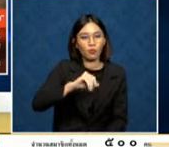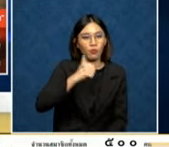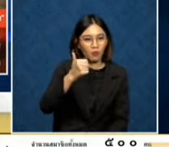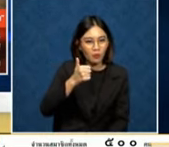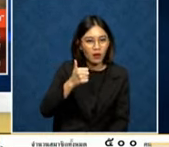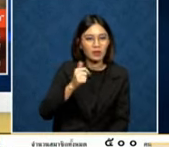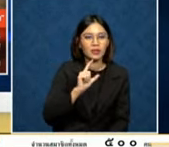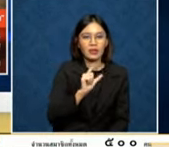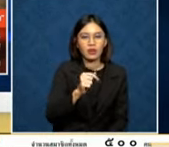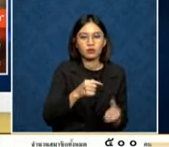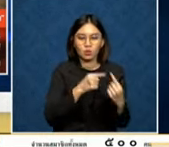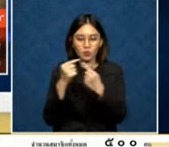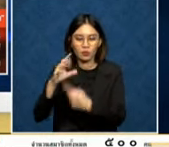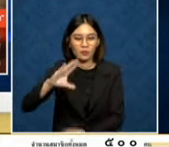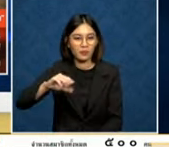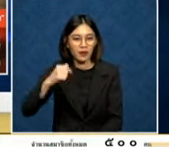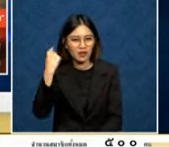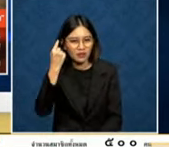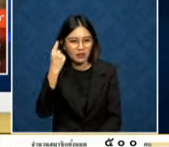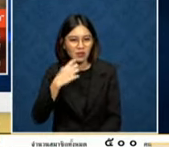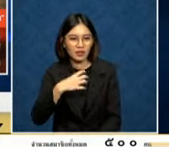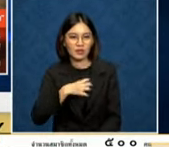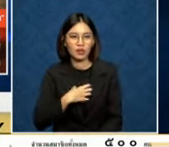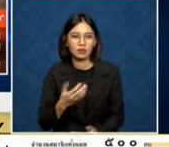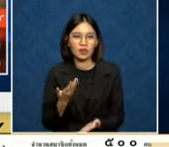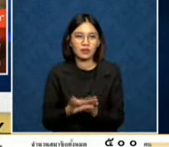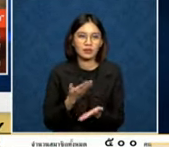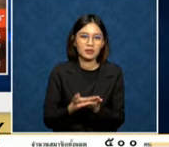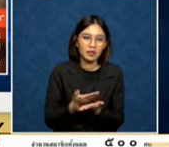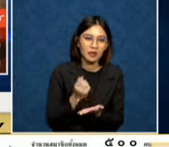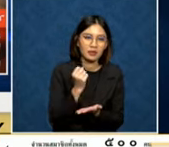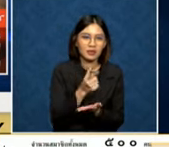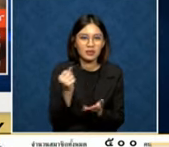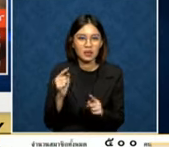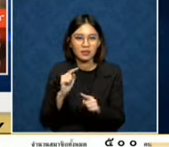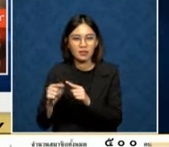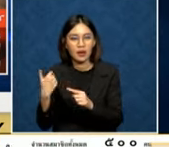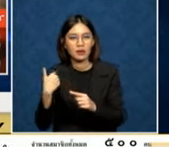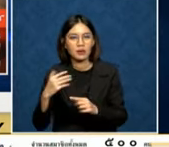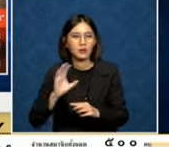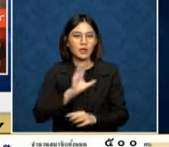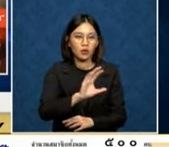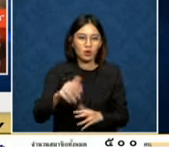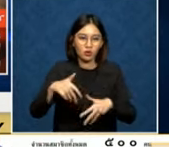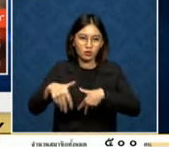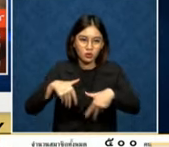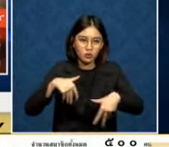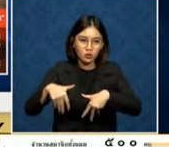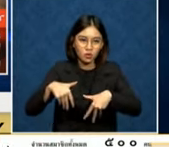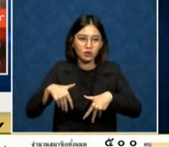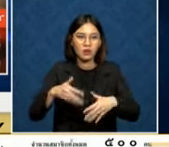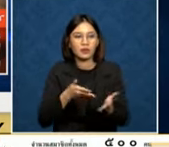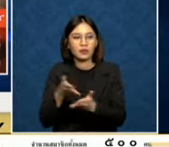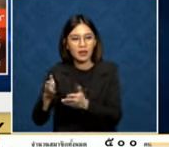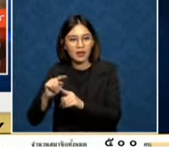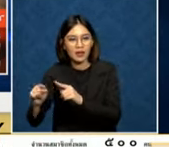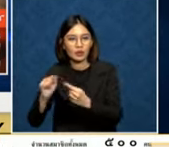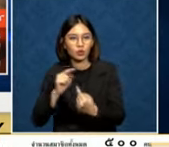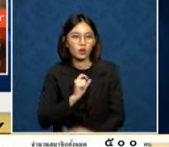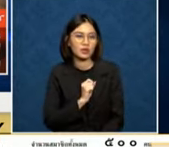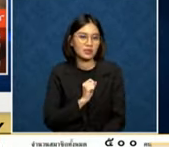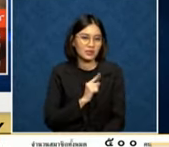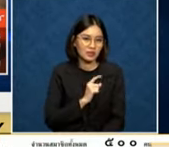เที่ยวโดยโครงการนี้คะก็เป็นการกระตุ้นการใช้จ่ายโดยการชูอัตลักษณ์เอกลักษณ์ประจำถิ่นค่ะในหลากหลายมิติตั้งแต่ด้าน